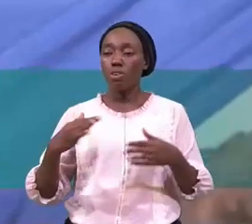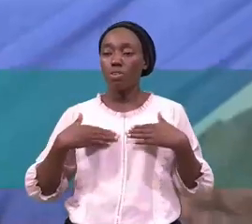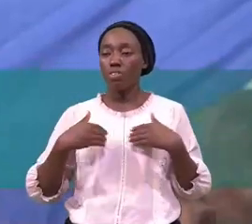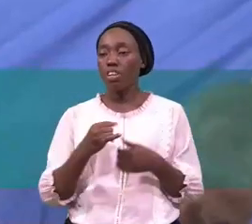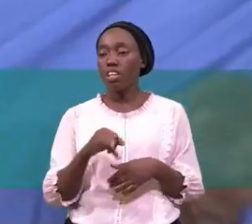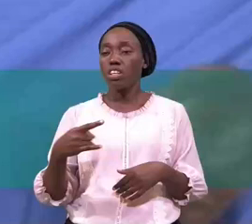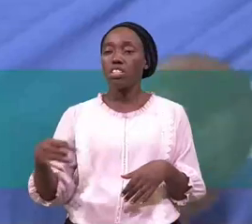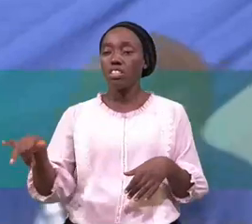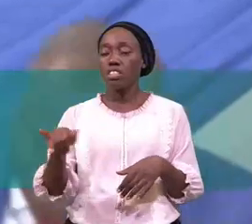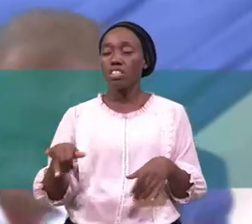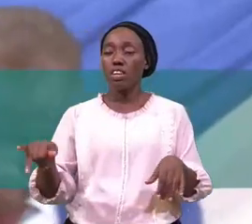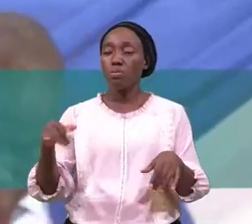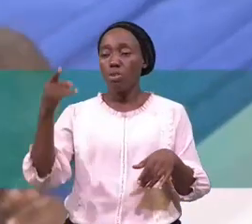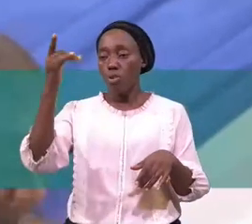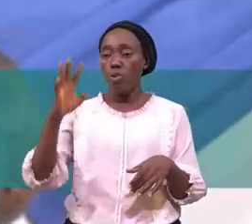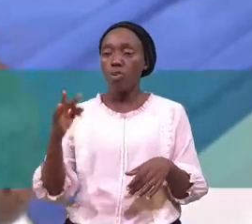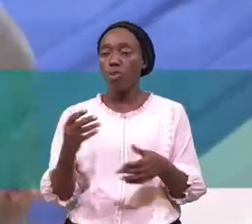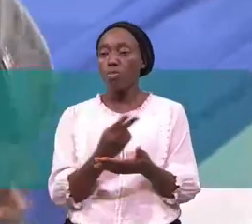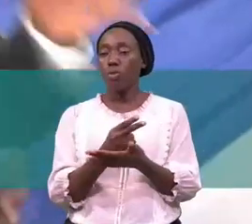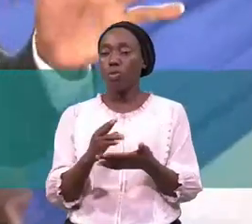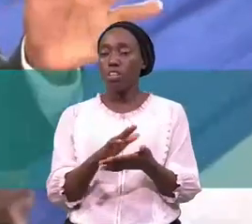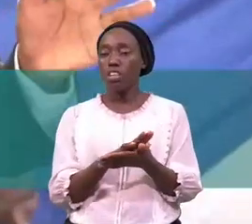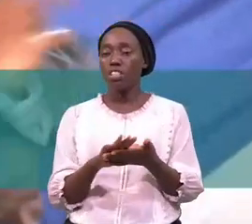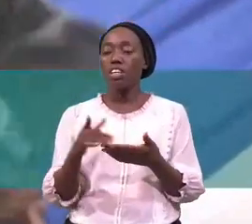Le même Dieu de la guérison est le même Dieu de la sainteté.